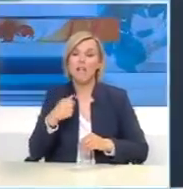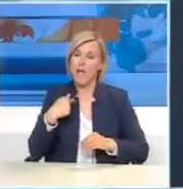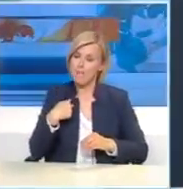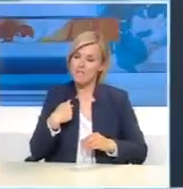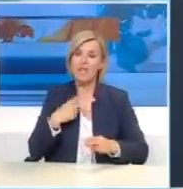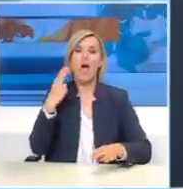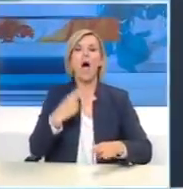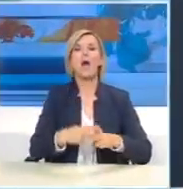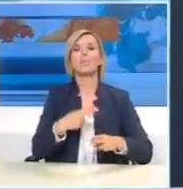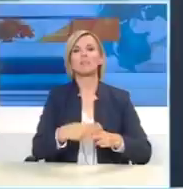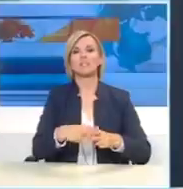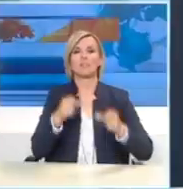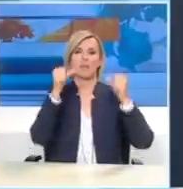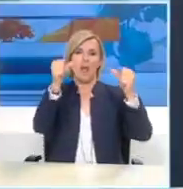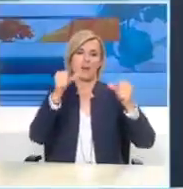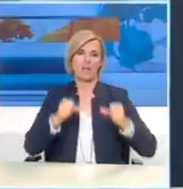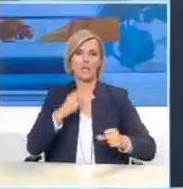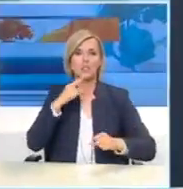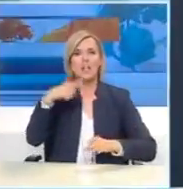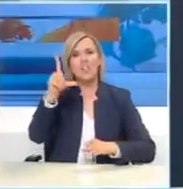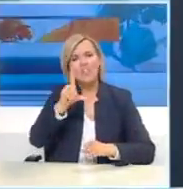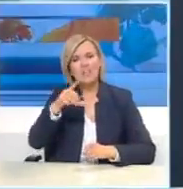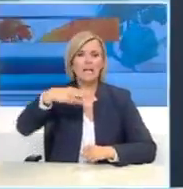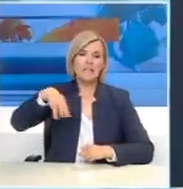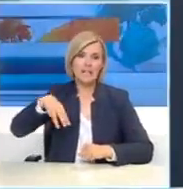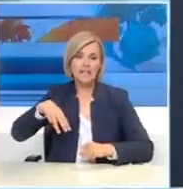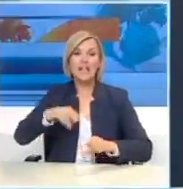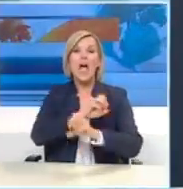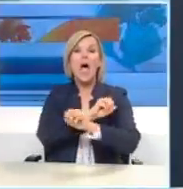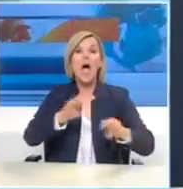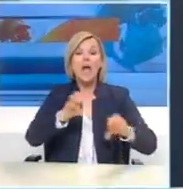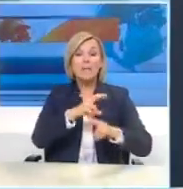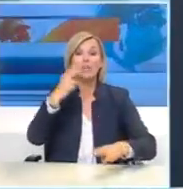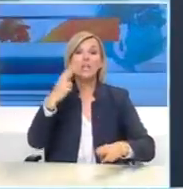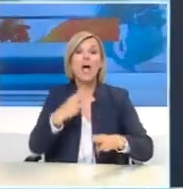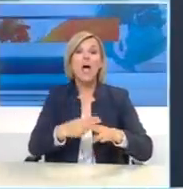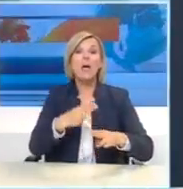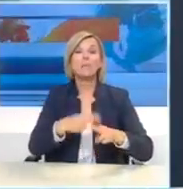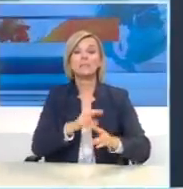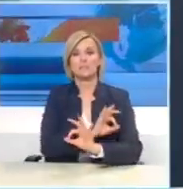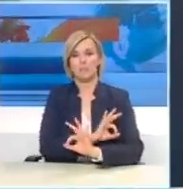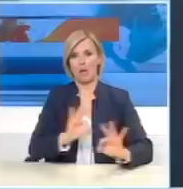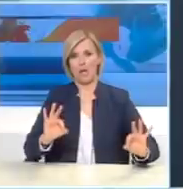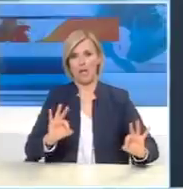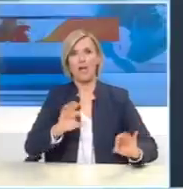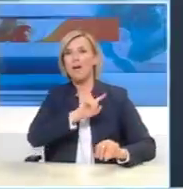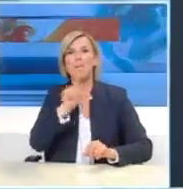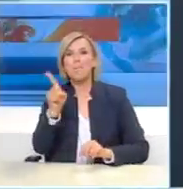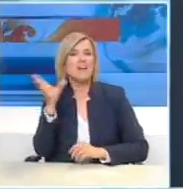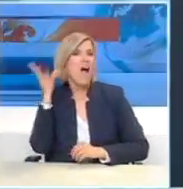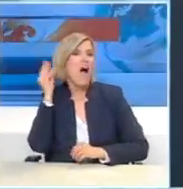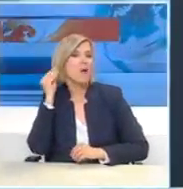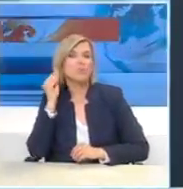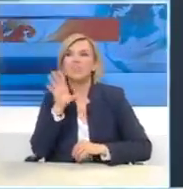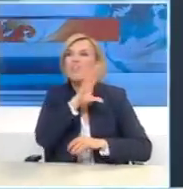ενημέρωση τις πρώτες μέρες της ερχόμενης εβδομάδας. Όλοι θα ξέρουν έγκυρα και έγκυρα τι θα γίνει και πώς. Η κυβέρνηση κινείται με